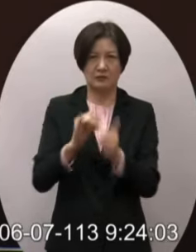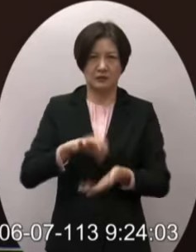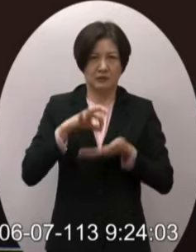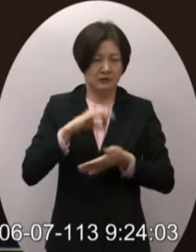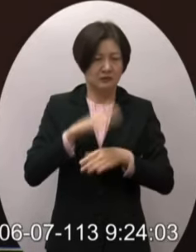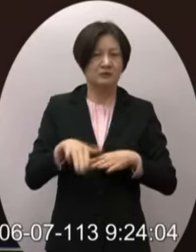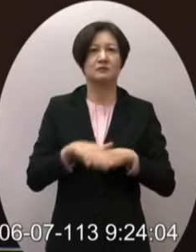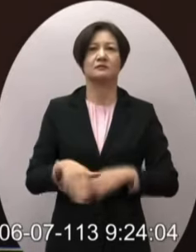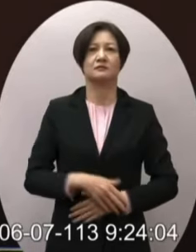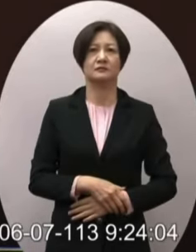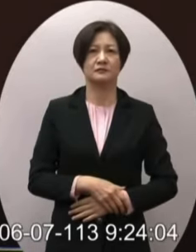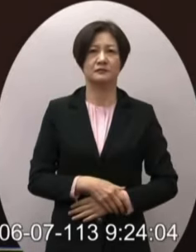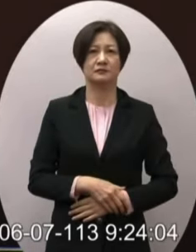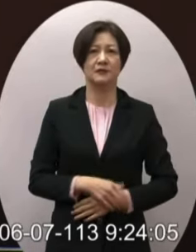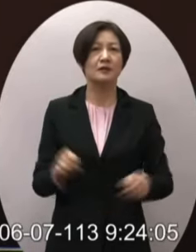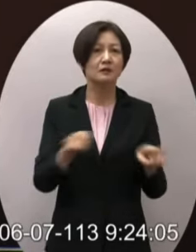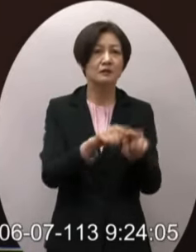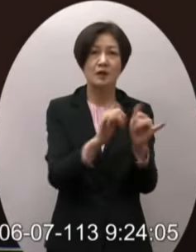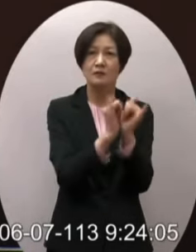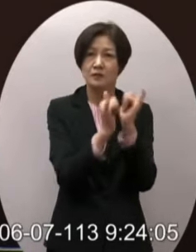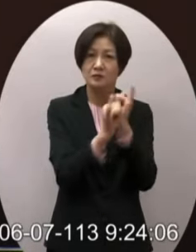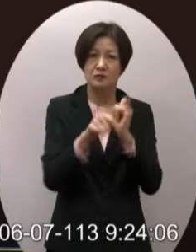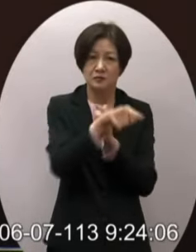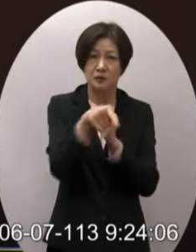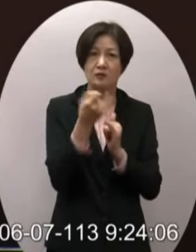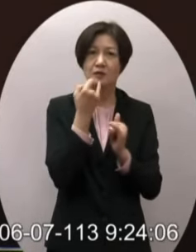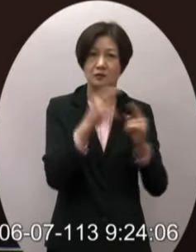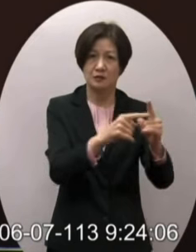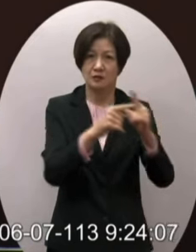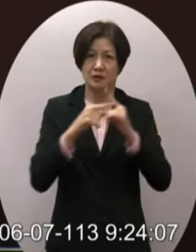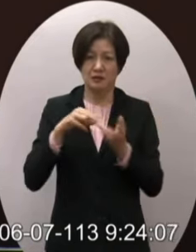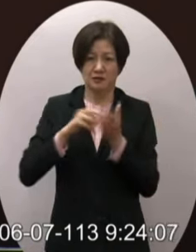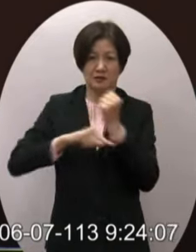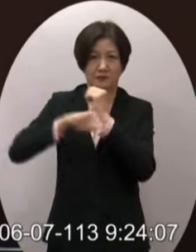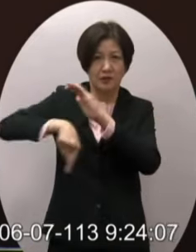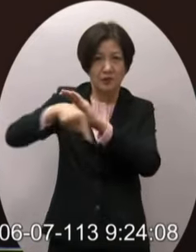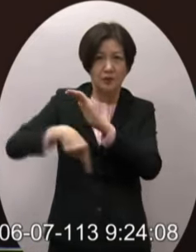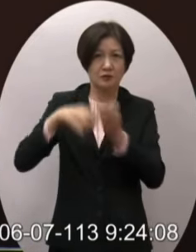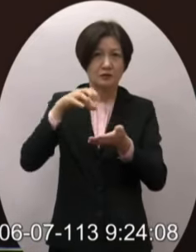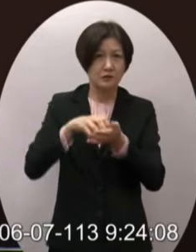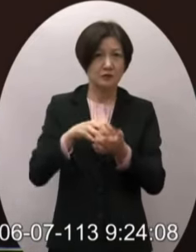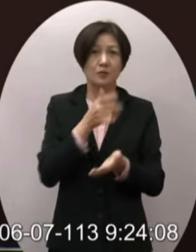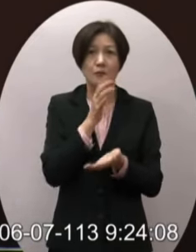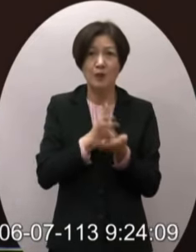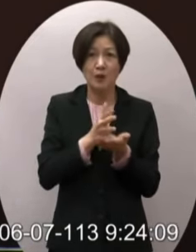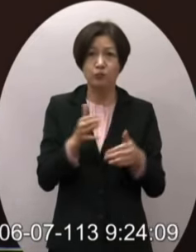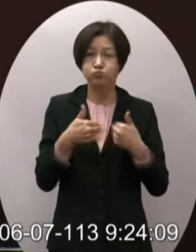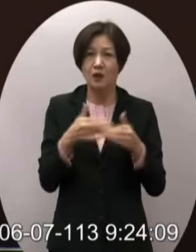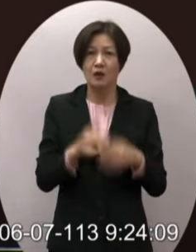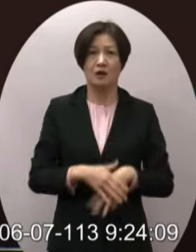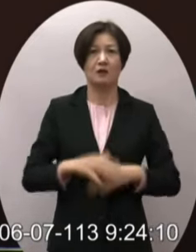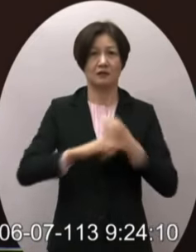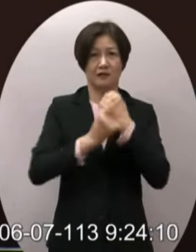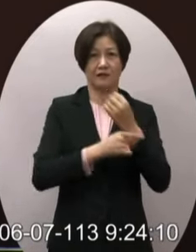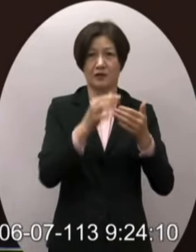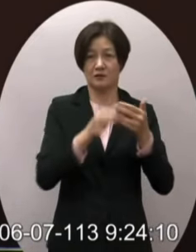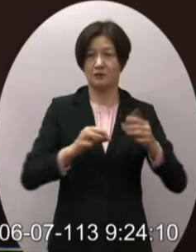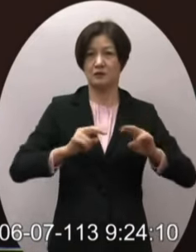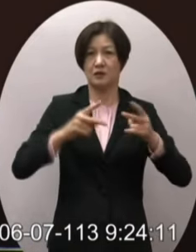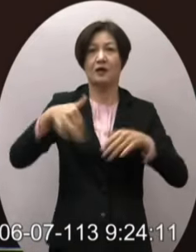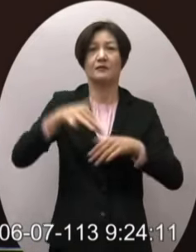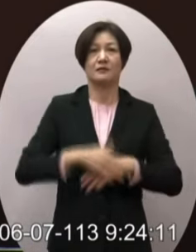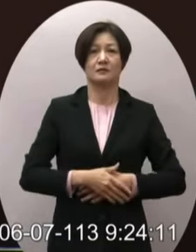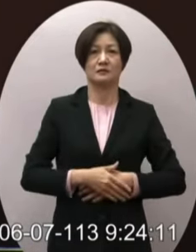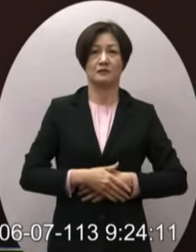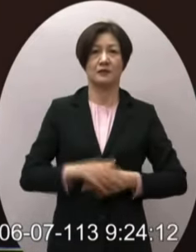慌跟混乱。至于一般民众到底能不能来立法院出席证言，在现行未修法的情况下，立委职权本